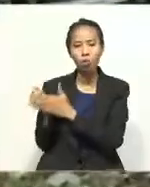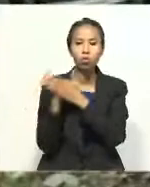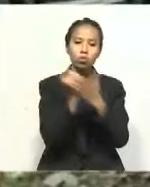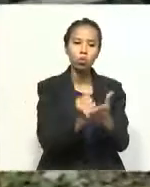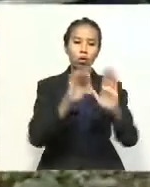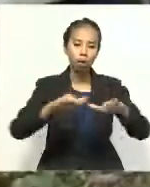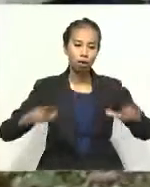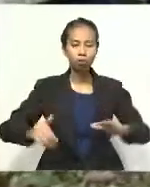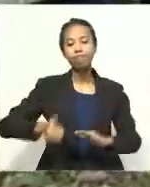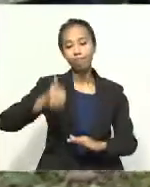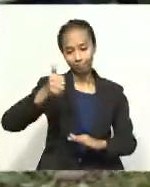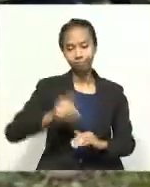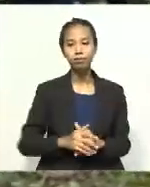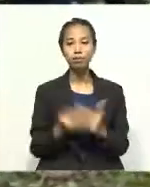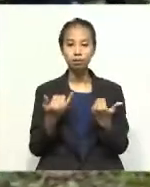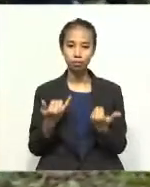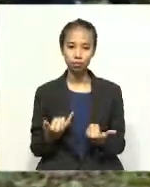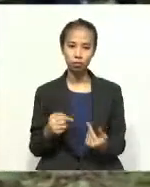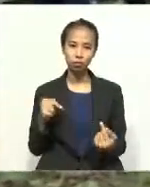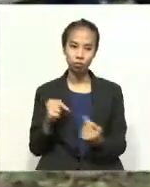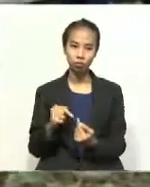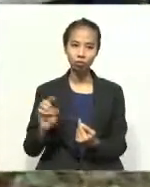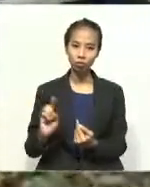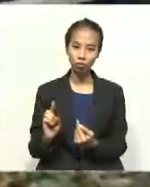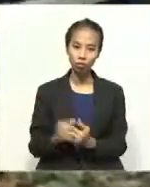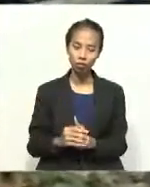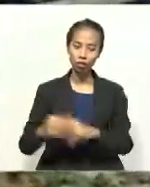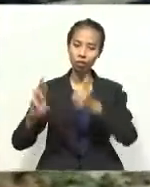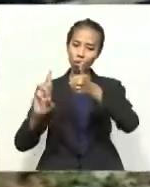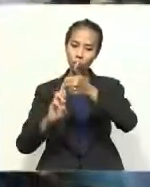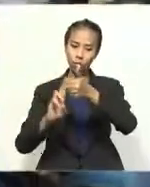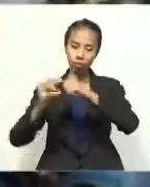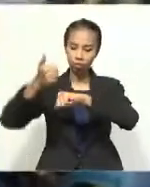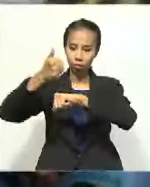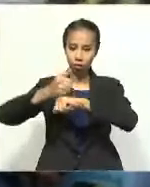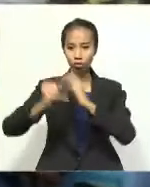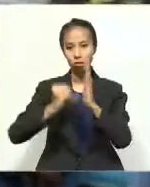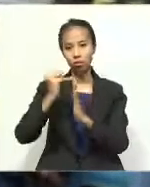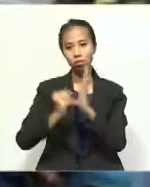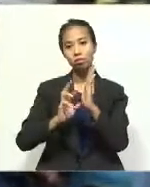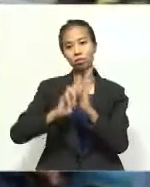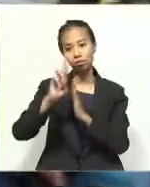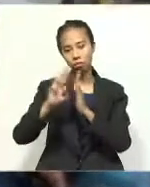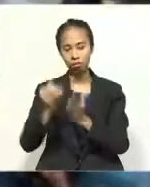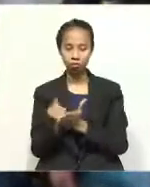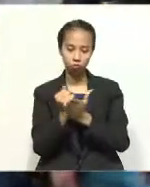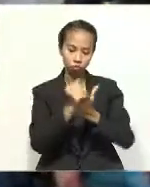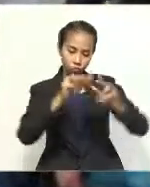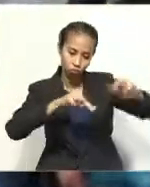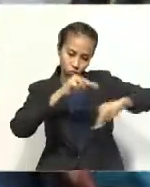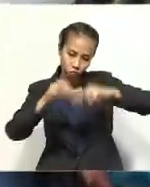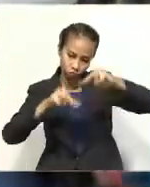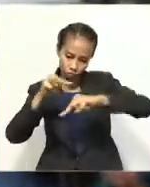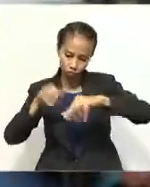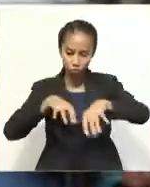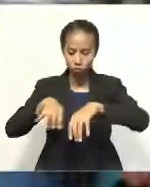ด็กได้สะดวกมากยิ่งขึ้นครับทางด้านของนายภาสกรบุญยลักษณ์นะครับรองผู้ว่าราชการจังหวัดเชียงรายได้มากำกับดูแลและอำนวยความสะดวกในการ